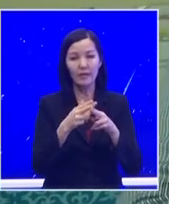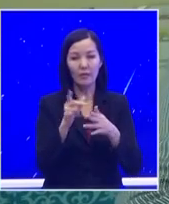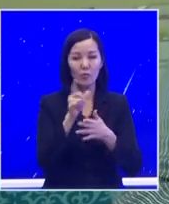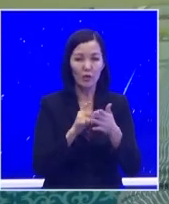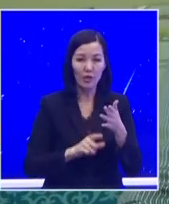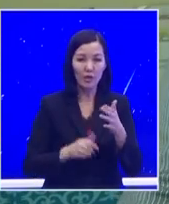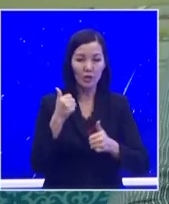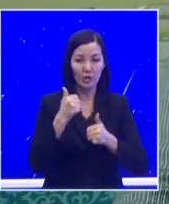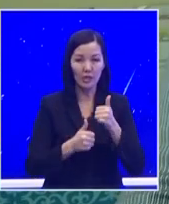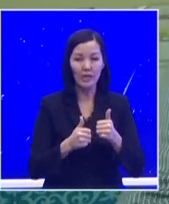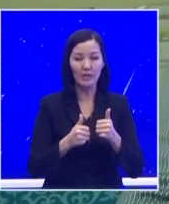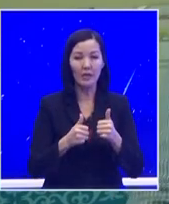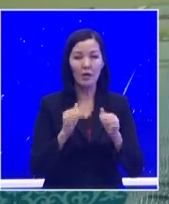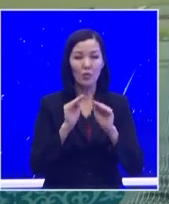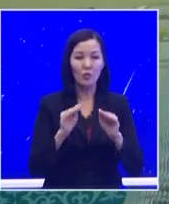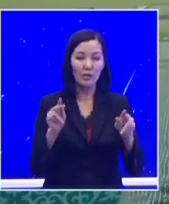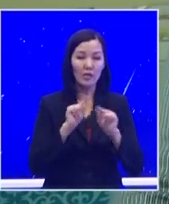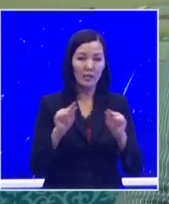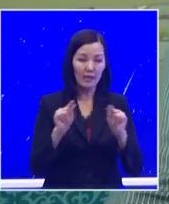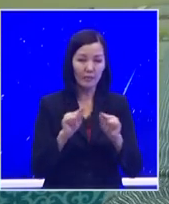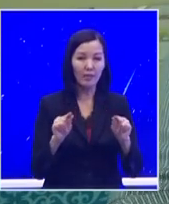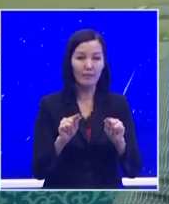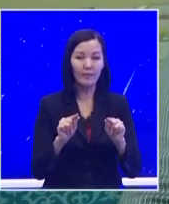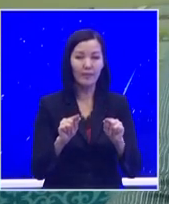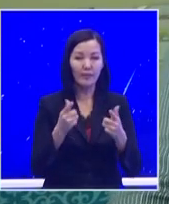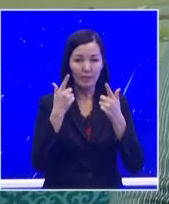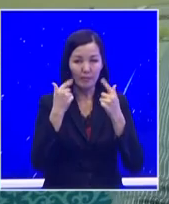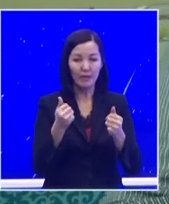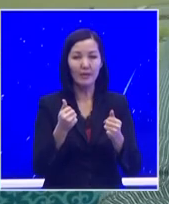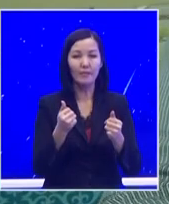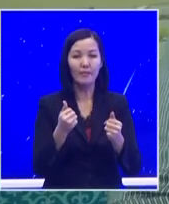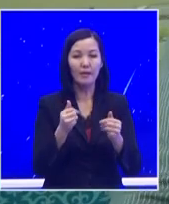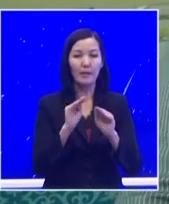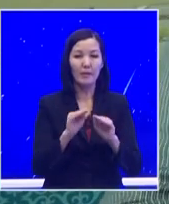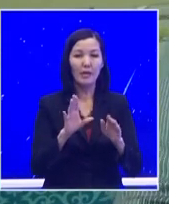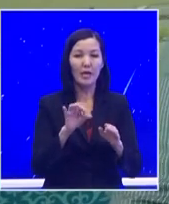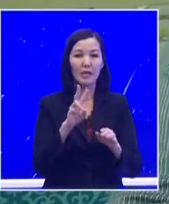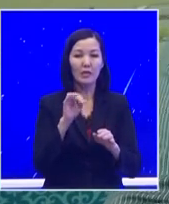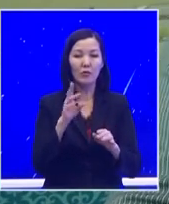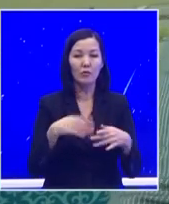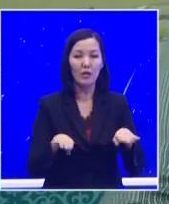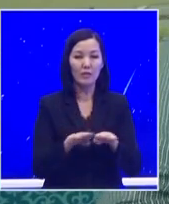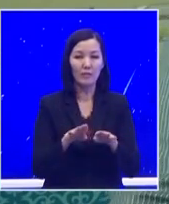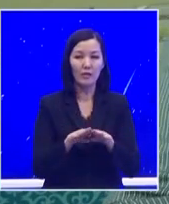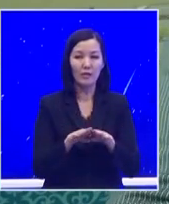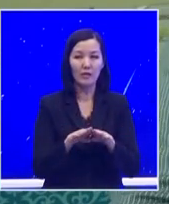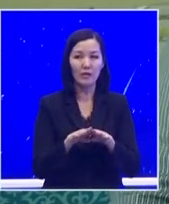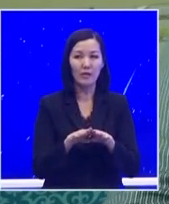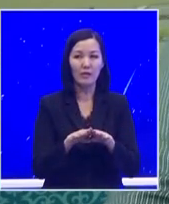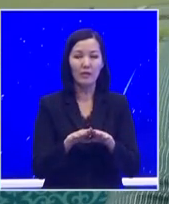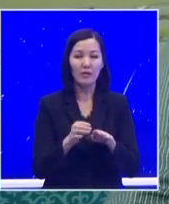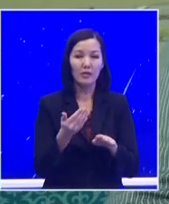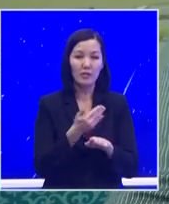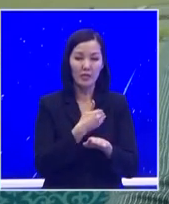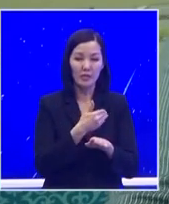жырларын оқушыларымызға дәріптеп, насихаттап, осындай оқушыларымыз, Есенқұл ағамыздай оқушыларымыз шықса деген